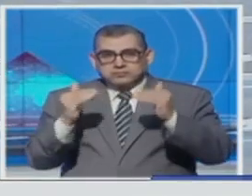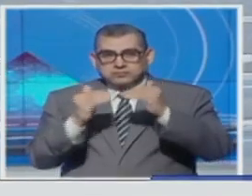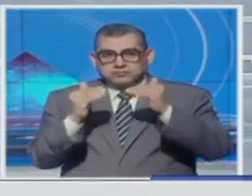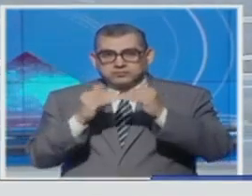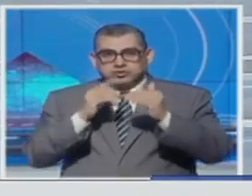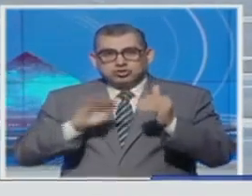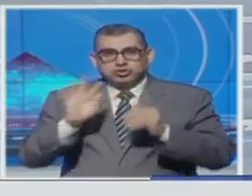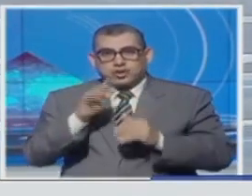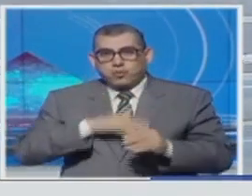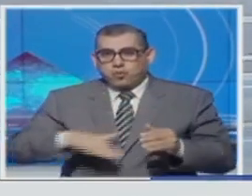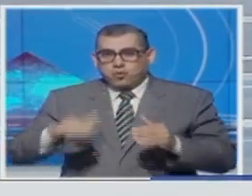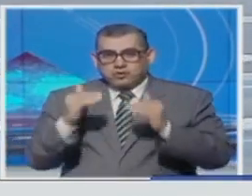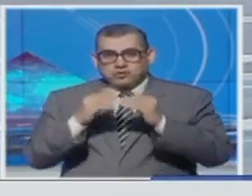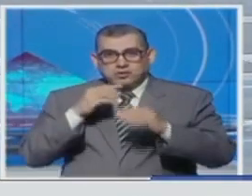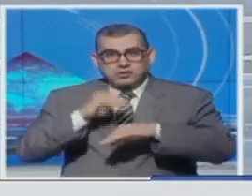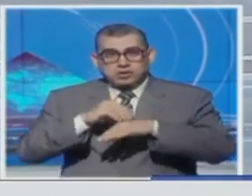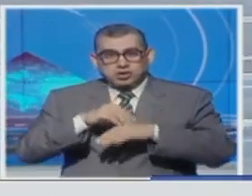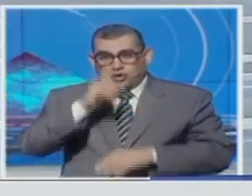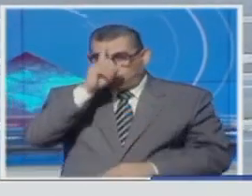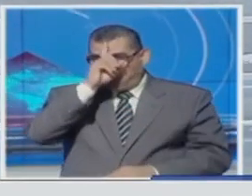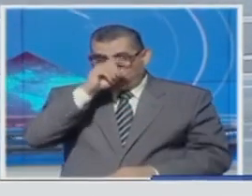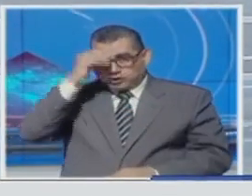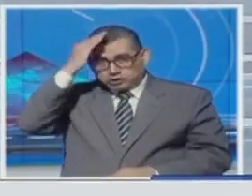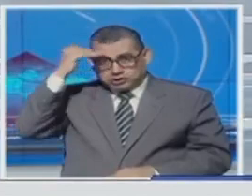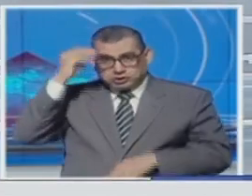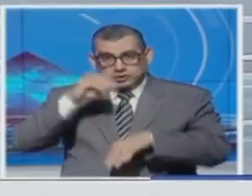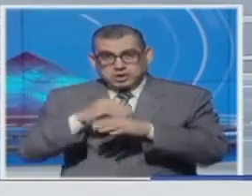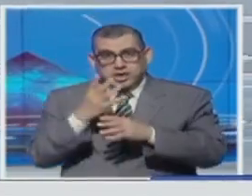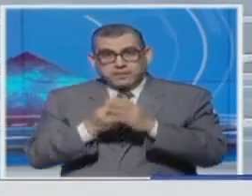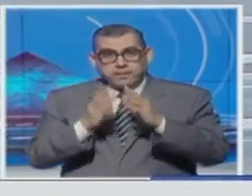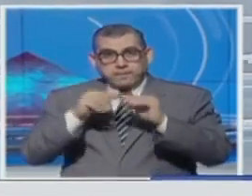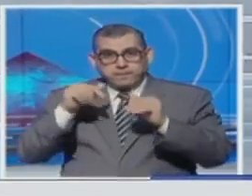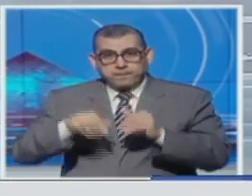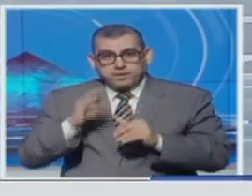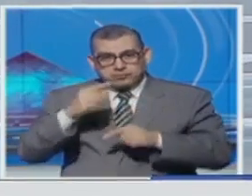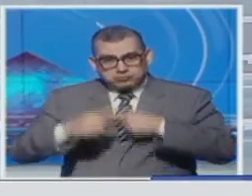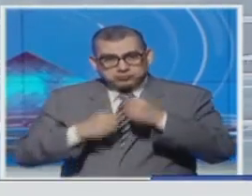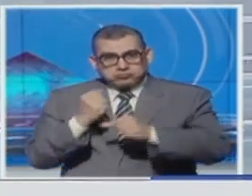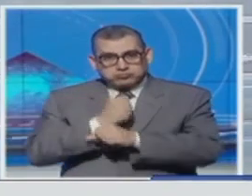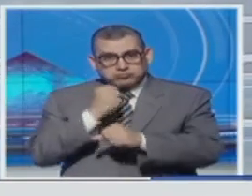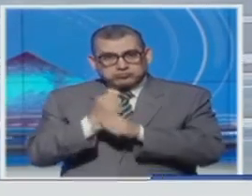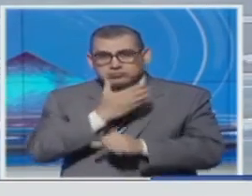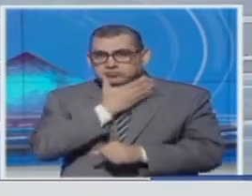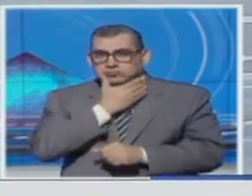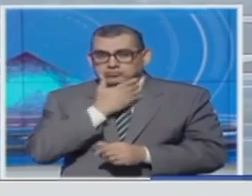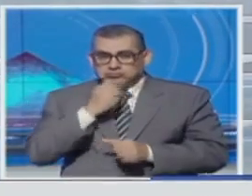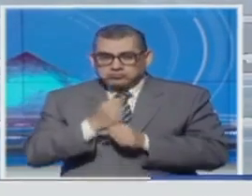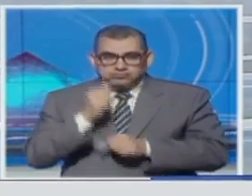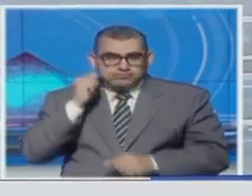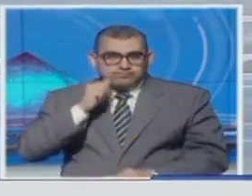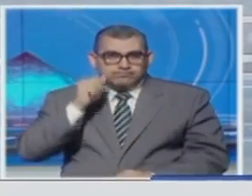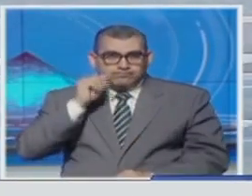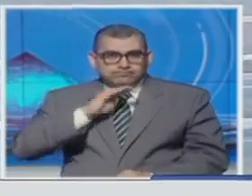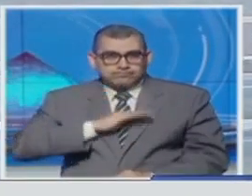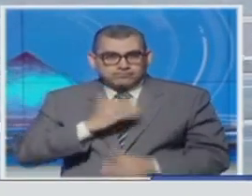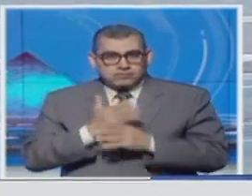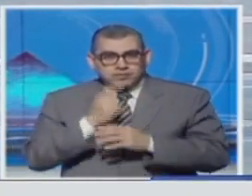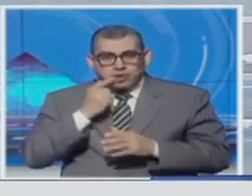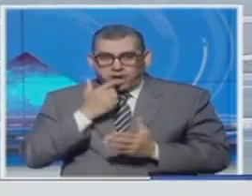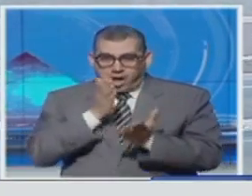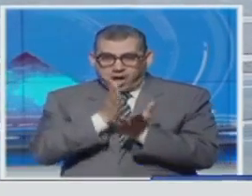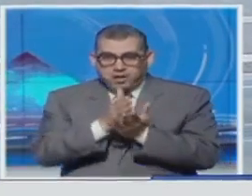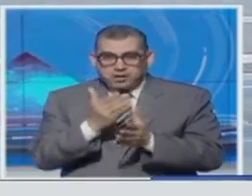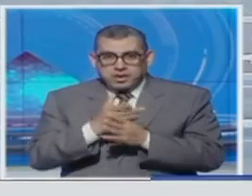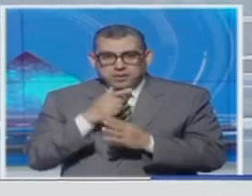أبناء الشعب. ودعا شيخ الأزهر الشريف أبناء مصر إلى مواصلة العمل بجد ومثابرة وإخلاص من